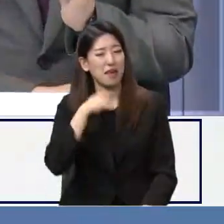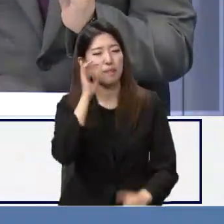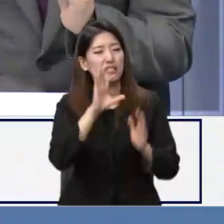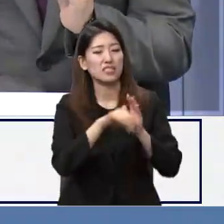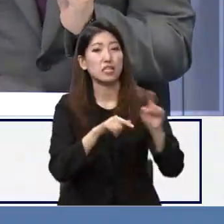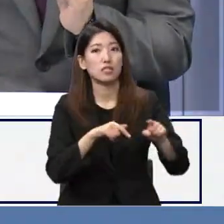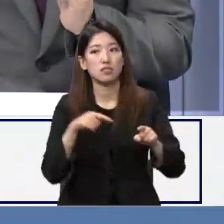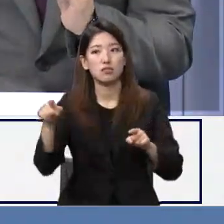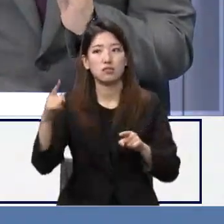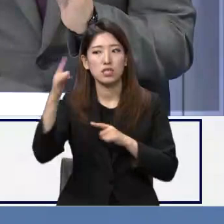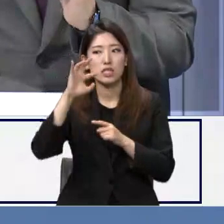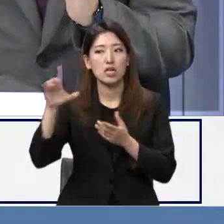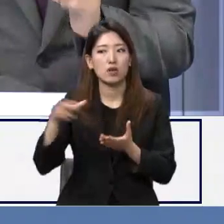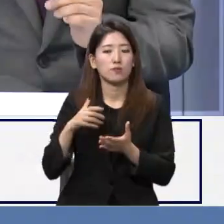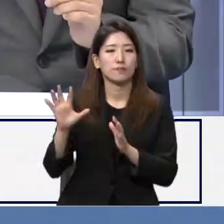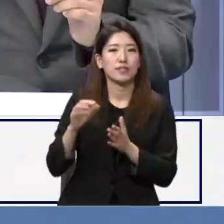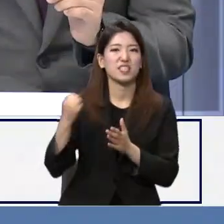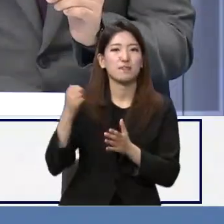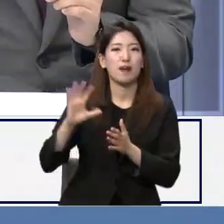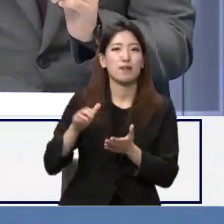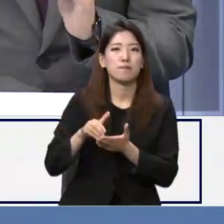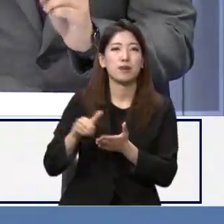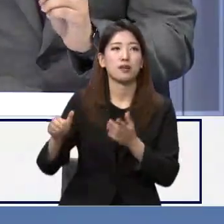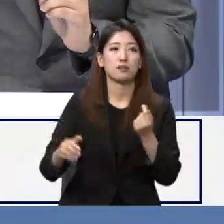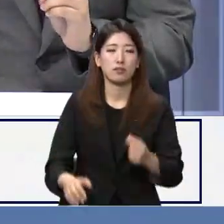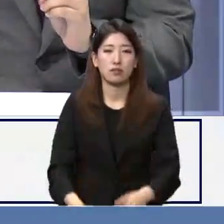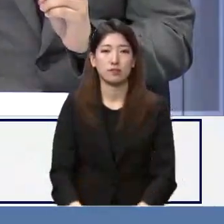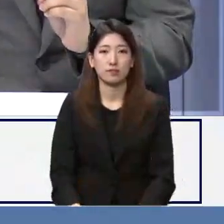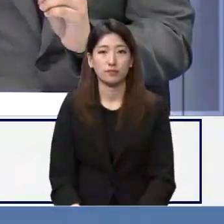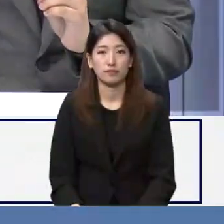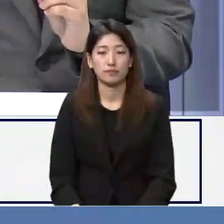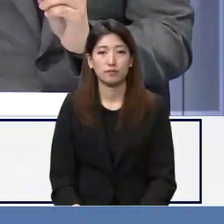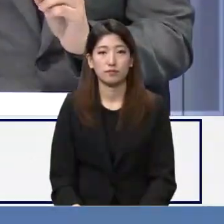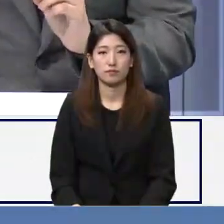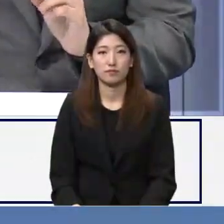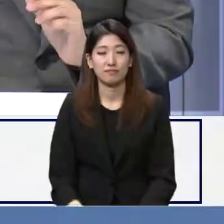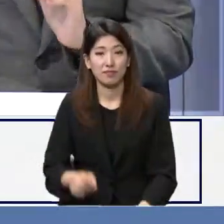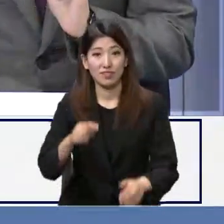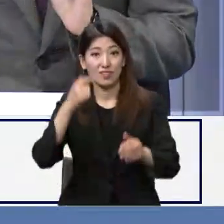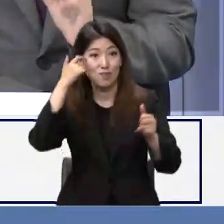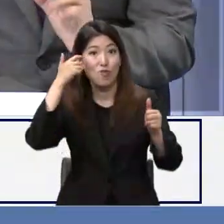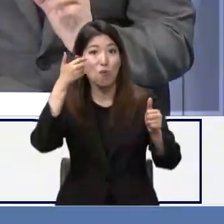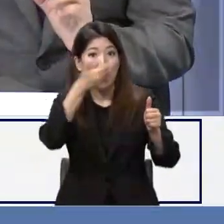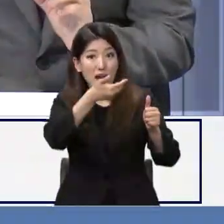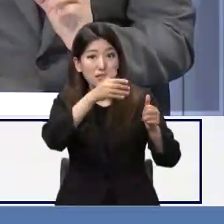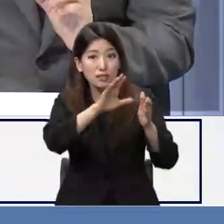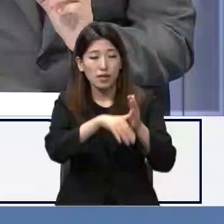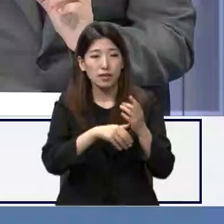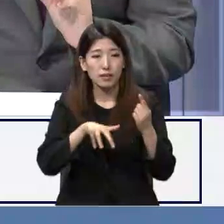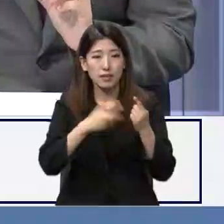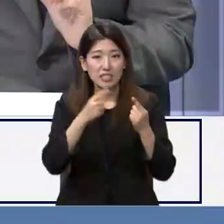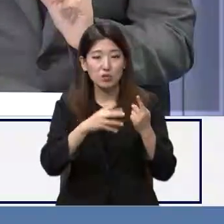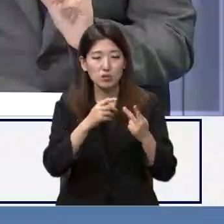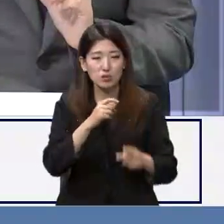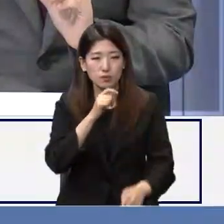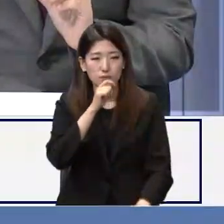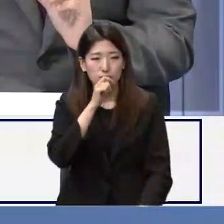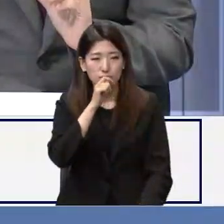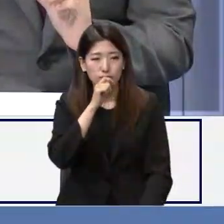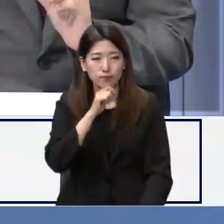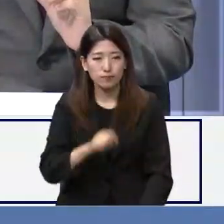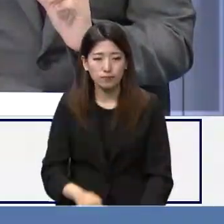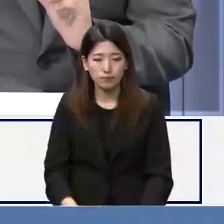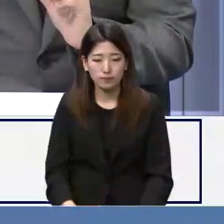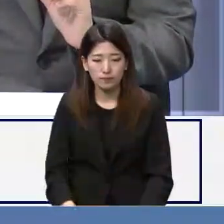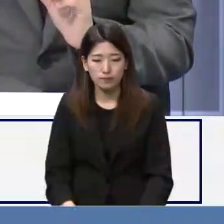좀 해석해보고 싶습니다 지금 아까 기자의 질문에 2초간에 침묵이 있습니다 근데 아시겠지만 그